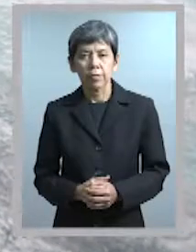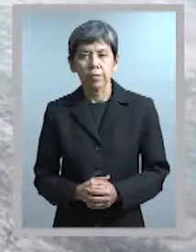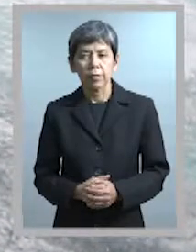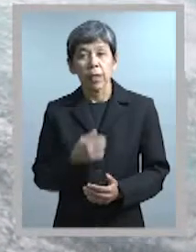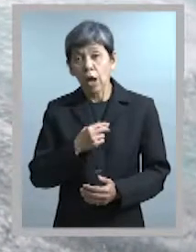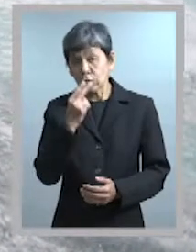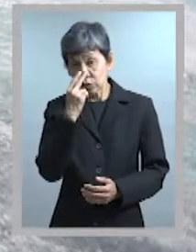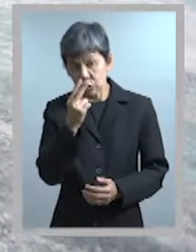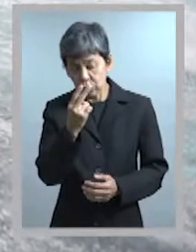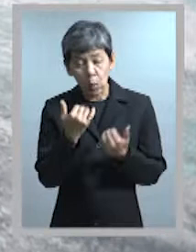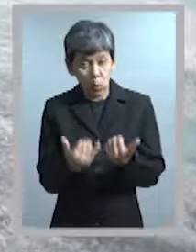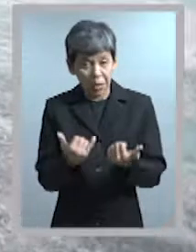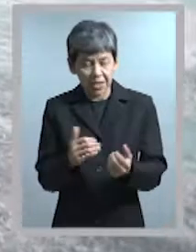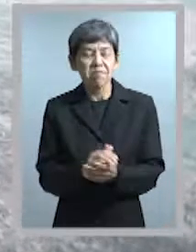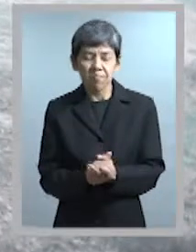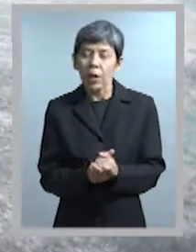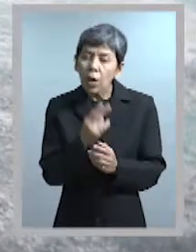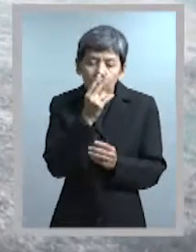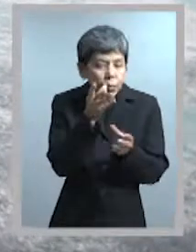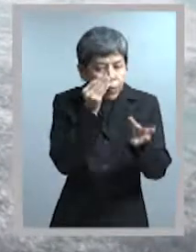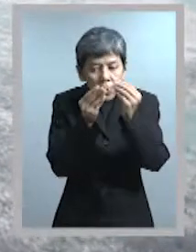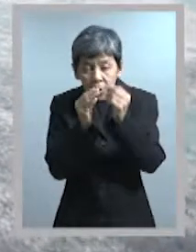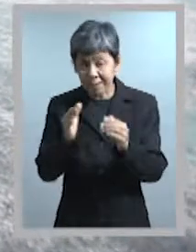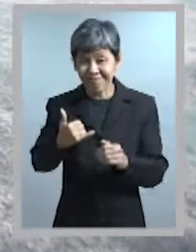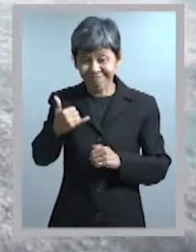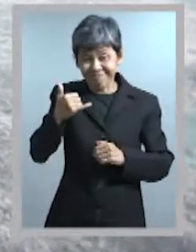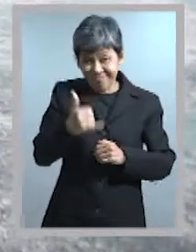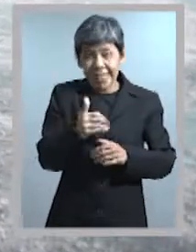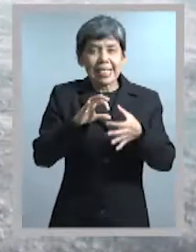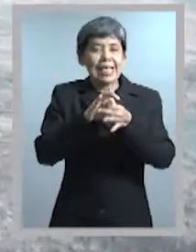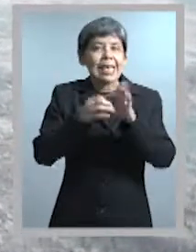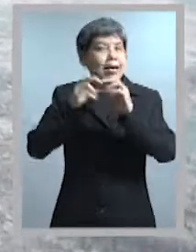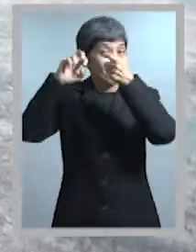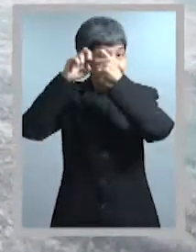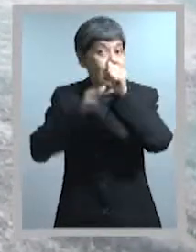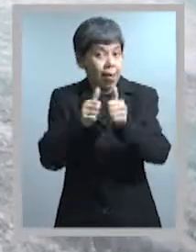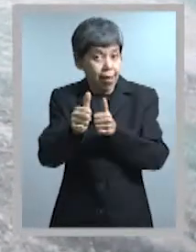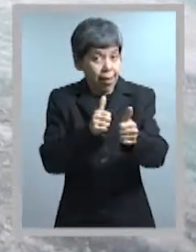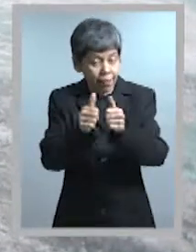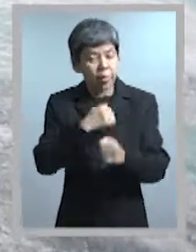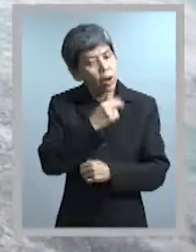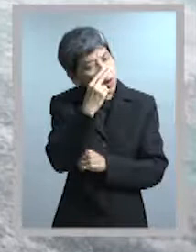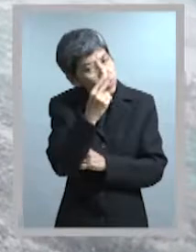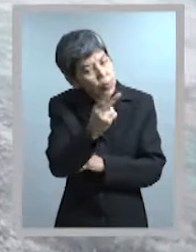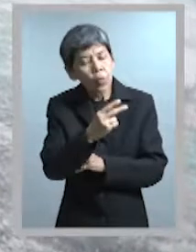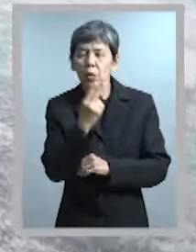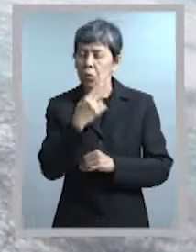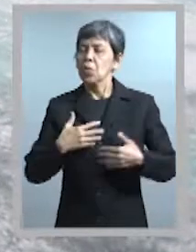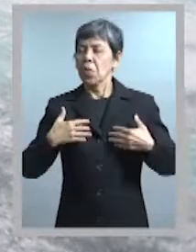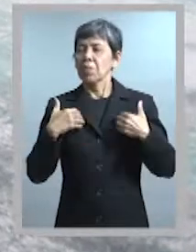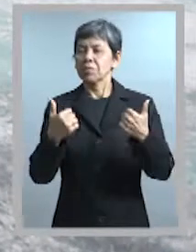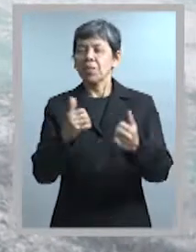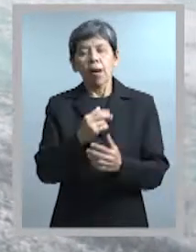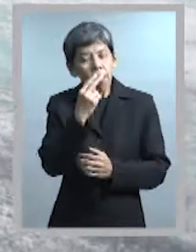ก็เท่าที่ผมสังเกตนะครับคุณผู้ชมวันนี้เนี่ยจากที่ได้มาร่วมงานของกีฬาของเด็กพิเศษเนี่ยฮะผมว่ามันมี